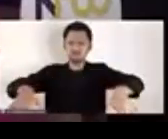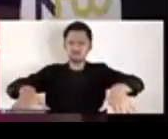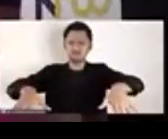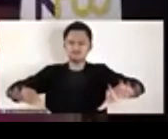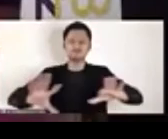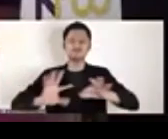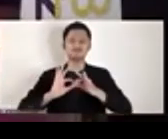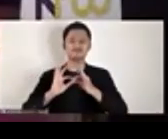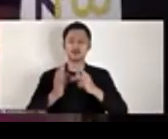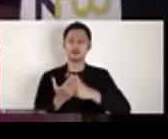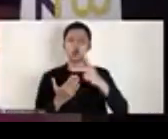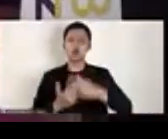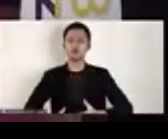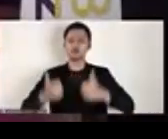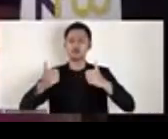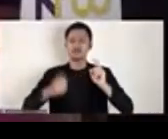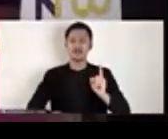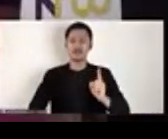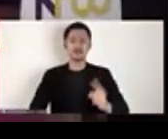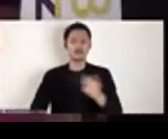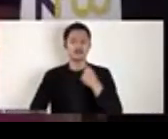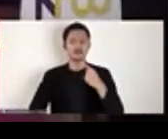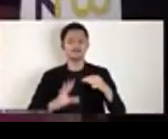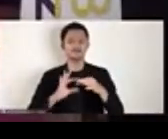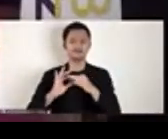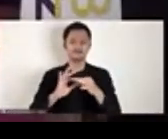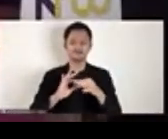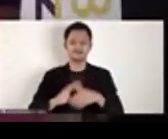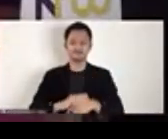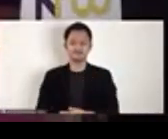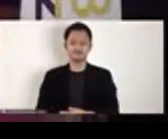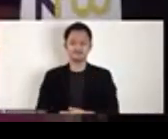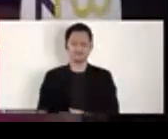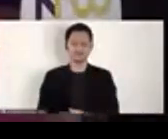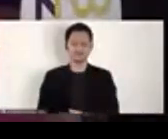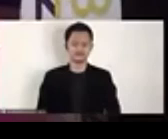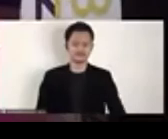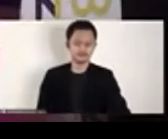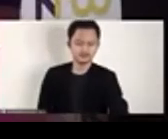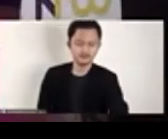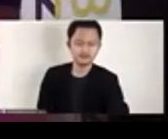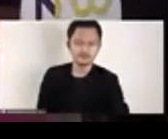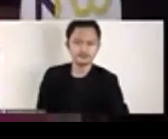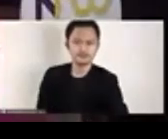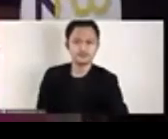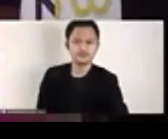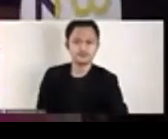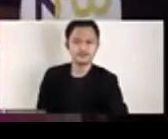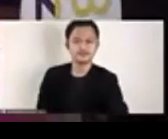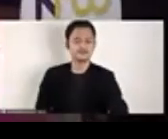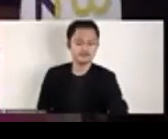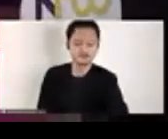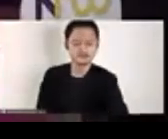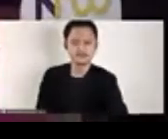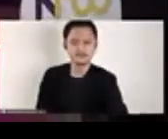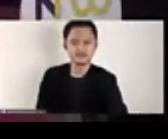mereka yang berhasil yang kemudian apa namanya yang kemudian belum optimal atau yang kembali memeluk tim